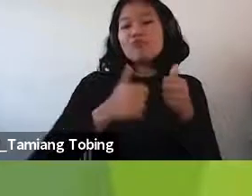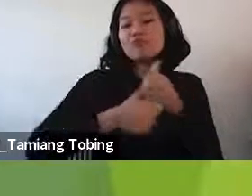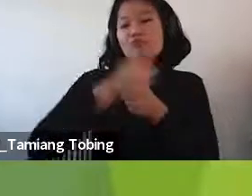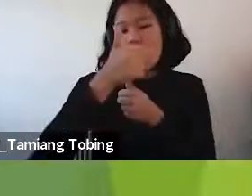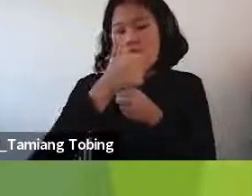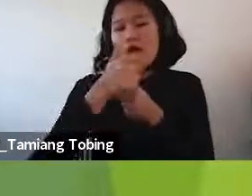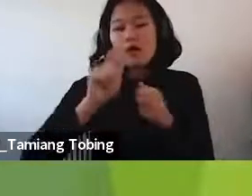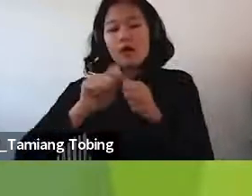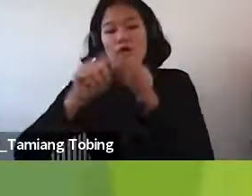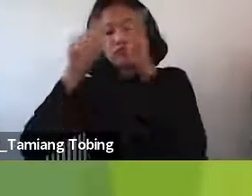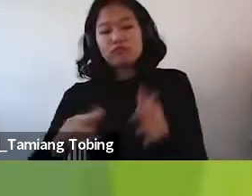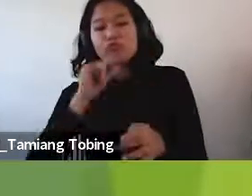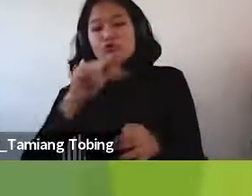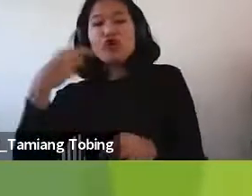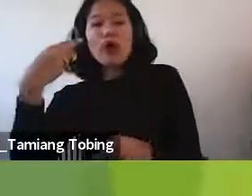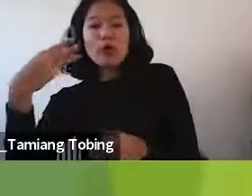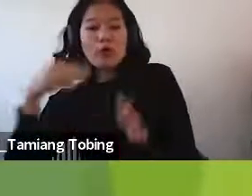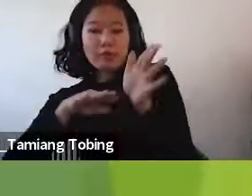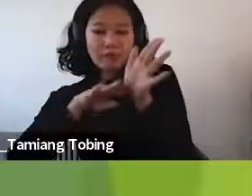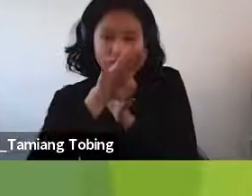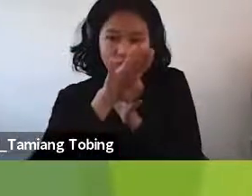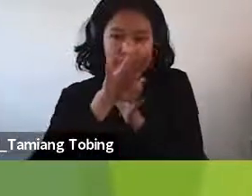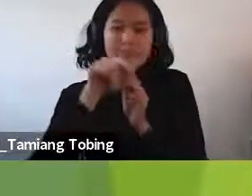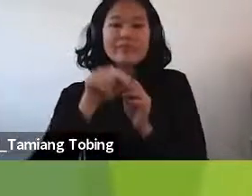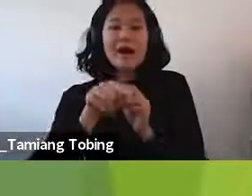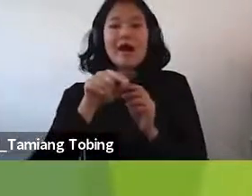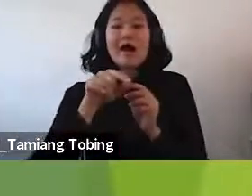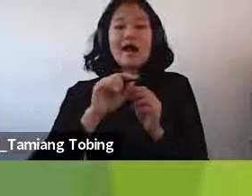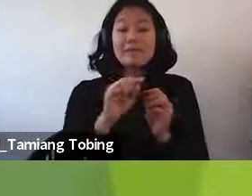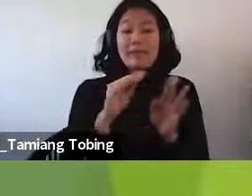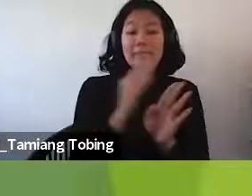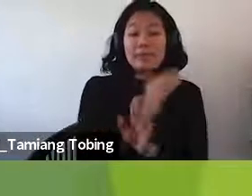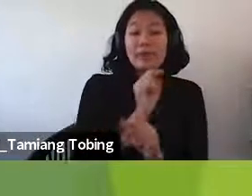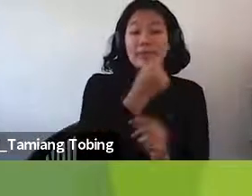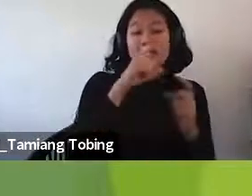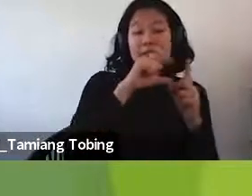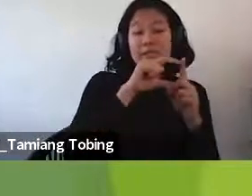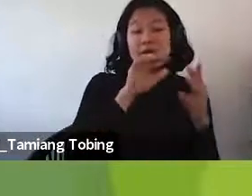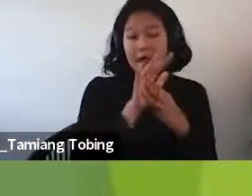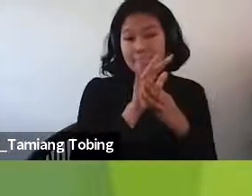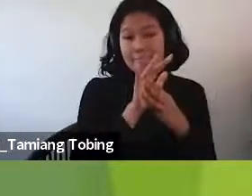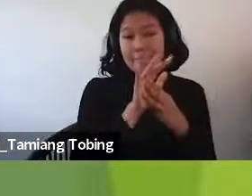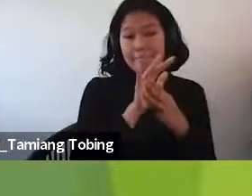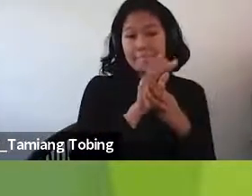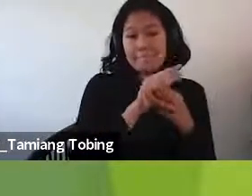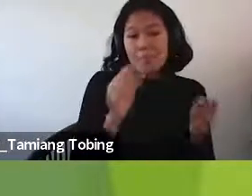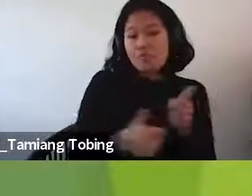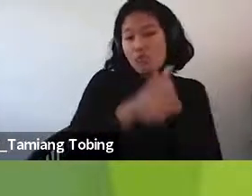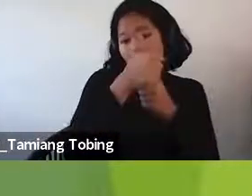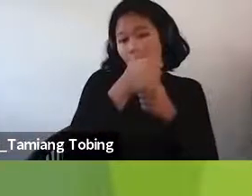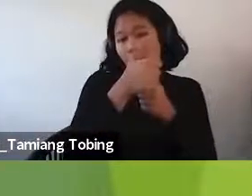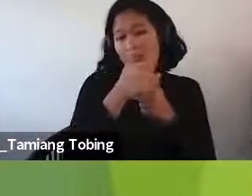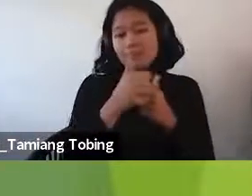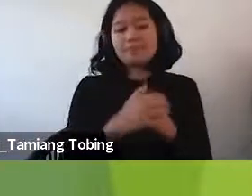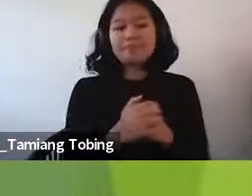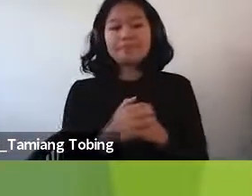strategis untuk pertumbuhan ekonomi semula menjadi penguatan SDM unggul dan percepatan pemulihan sosial ekonomi masyarakat.